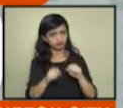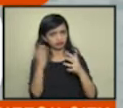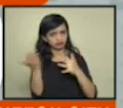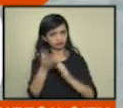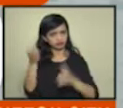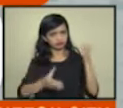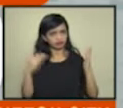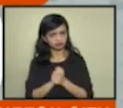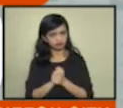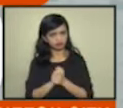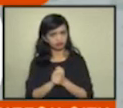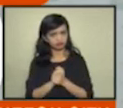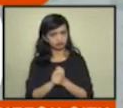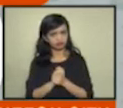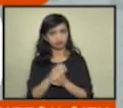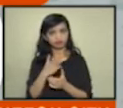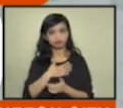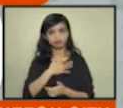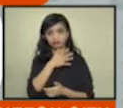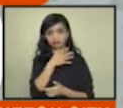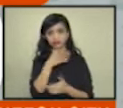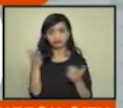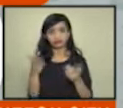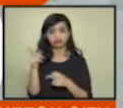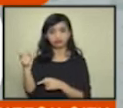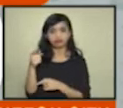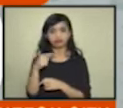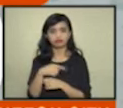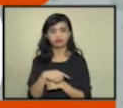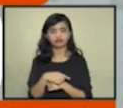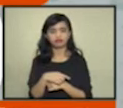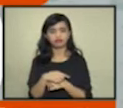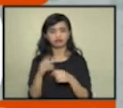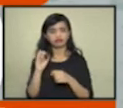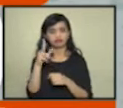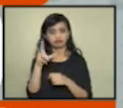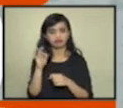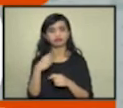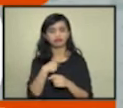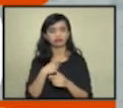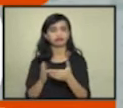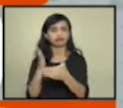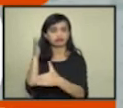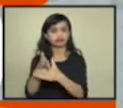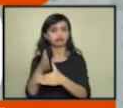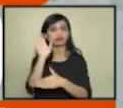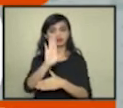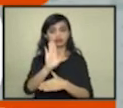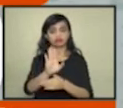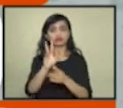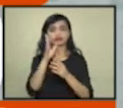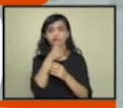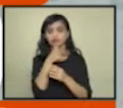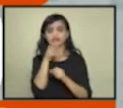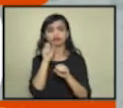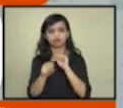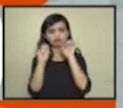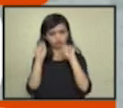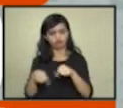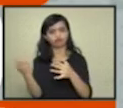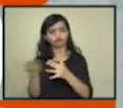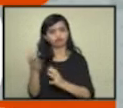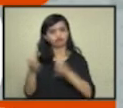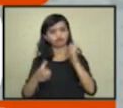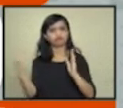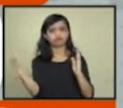kaso laban dito kay Chito? Mother ko po nasa kabila po eh. Kasi sige po, pupuntahan po namin yung mother nyo para makapagsampa po ng